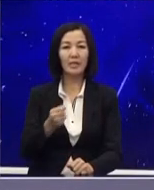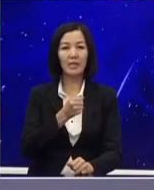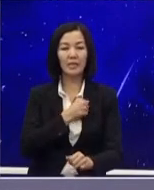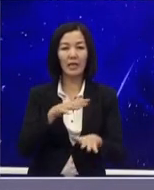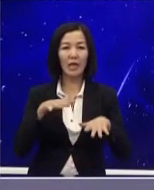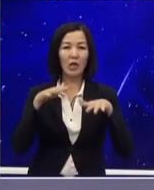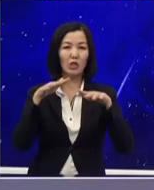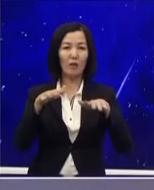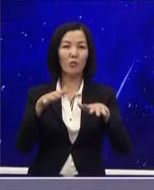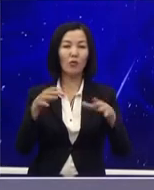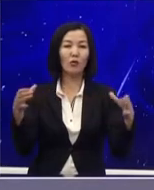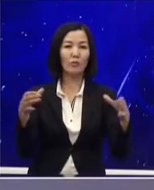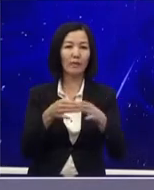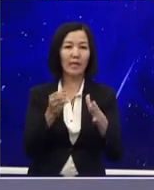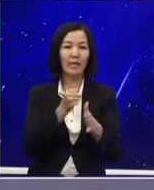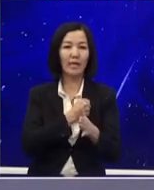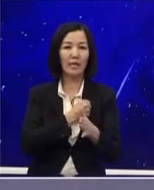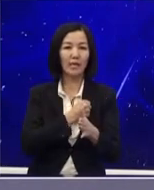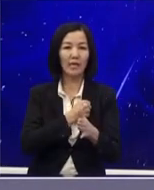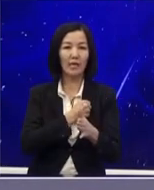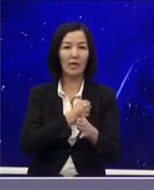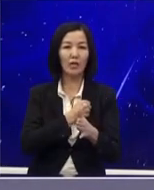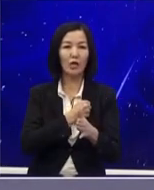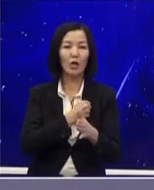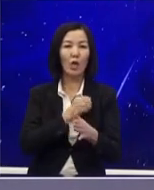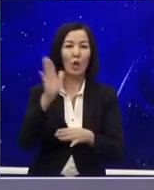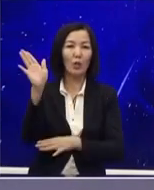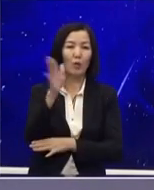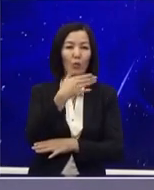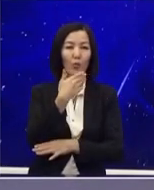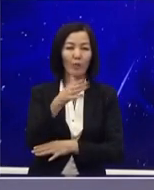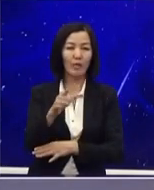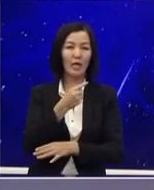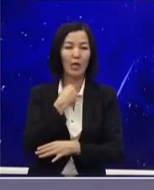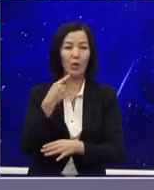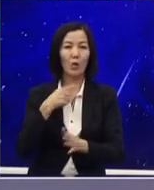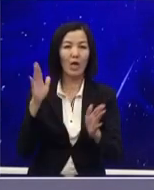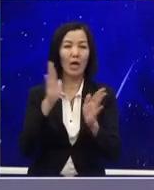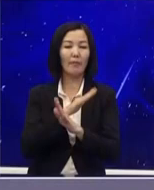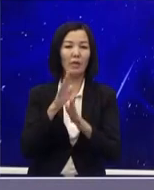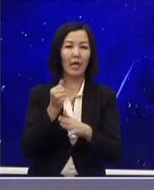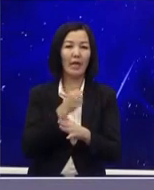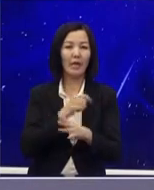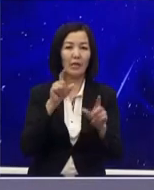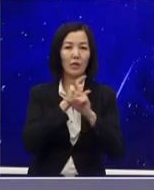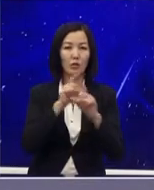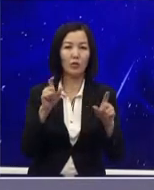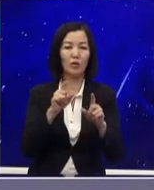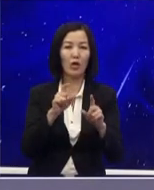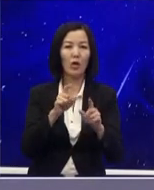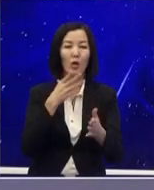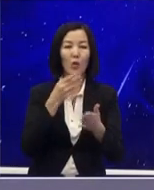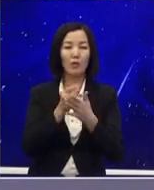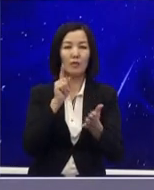Десанттық шабуылдаушы бригадасының әскерилері жауынгерлік тумен қоштасты Талдықорған және Қапшағай гарнизонда. Отан алдындағы борышын